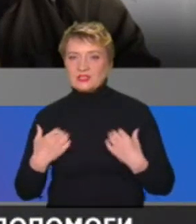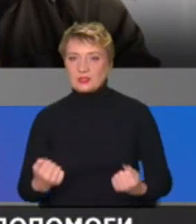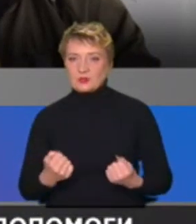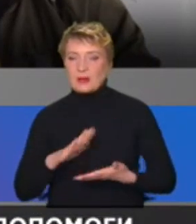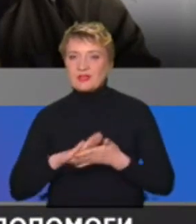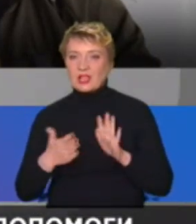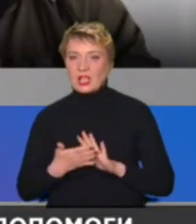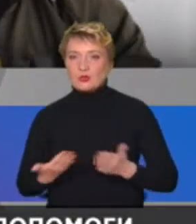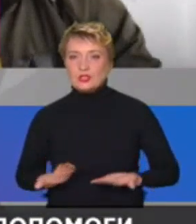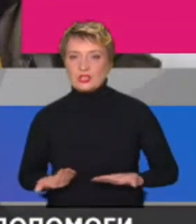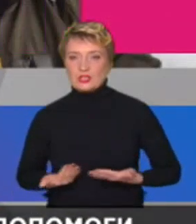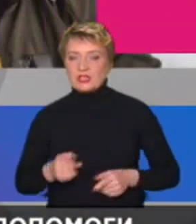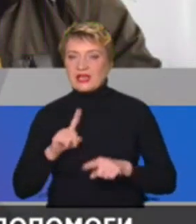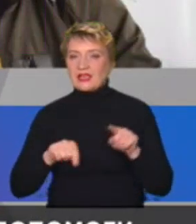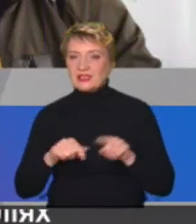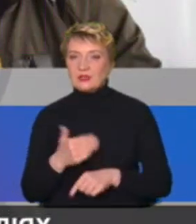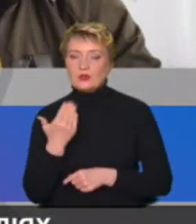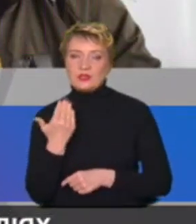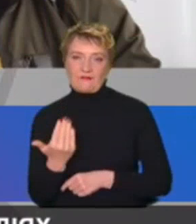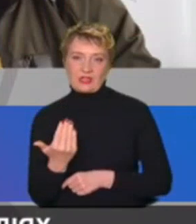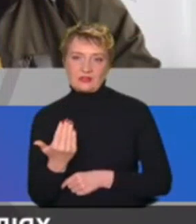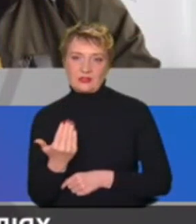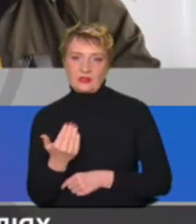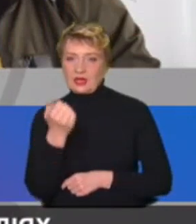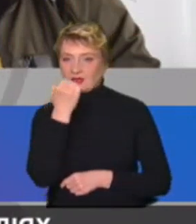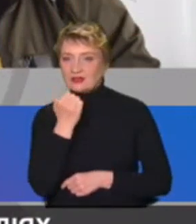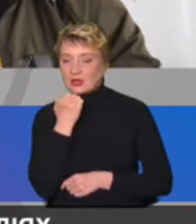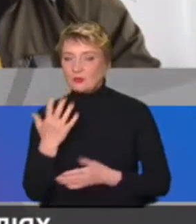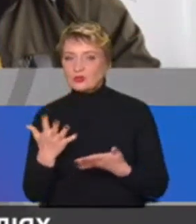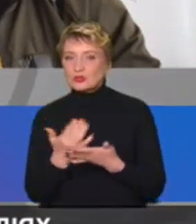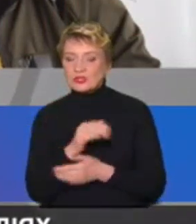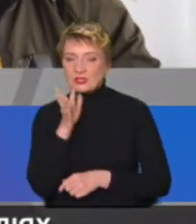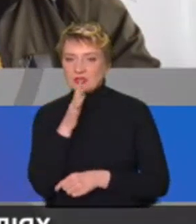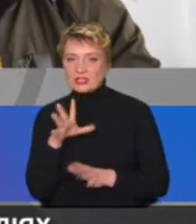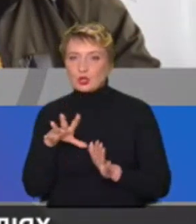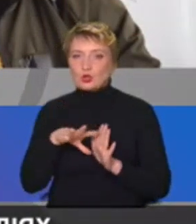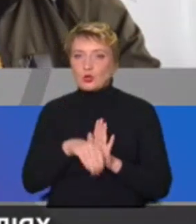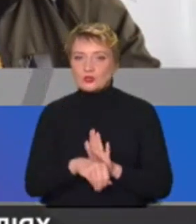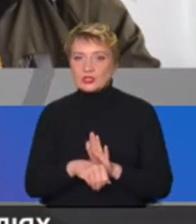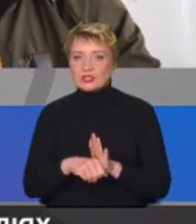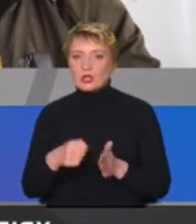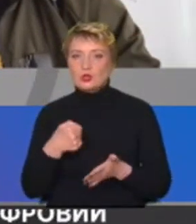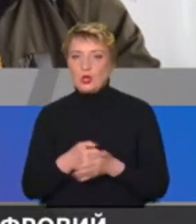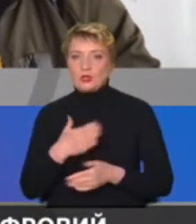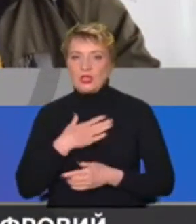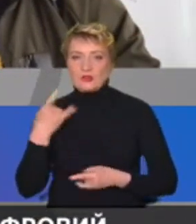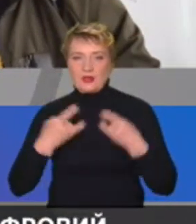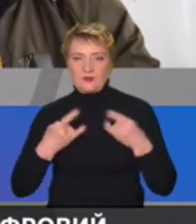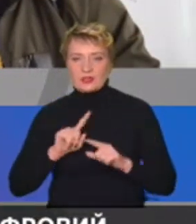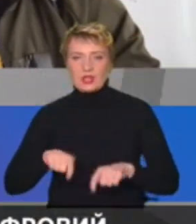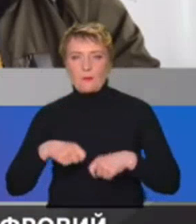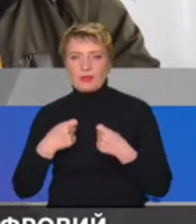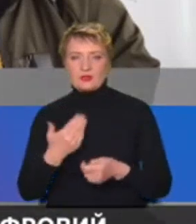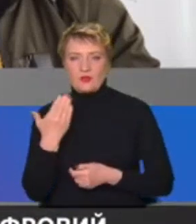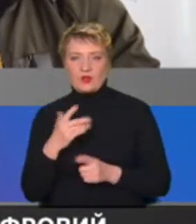життя рідного для вас Ірпеня. Тому дякуємо, що знайшли час також долучитися до нашого ефіру. І передаємо тоді